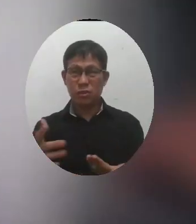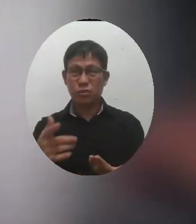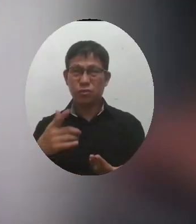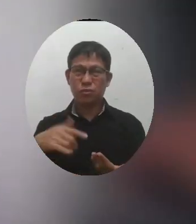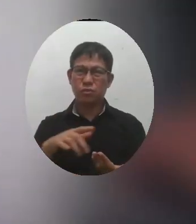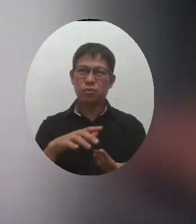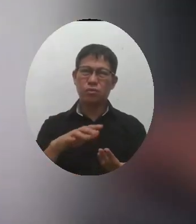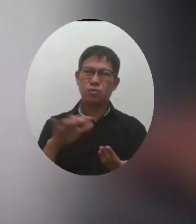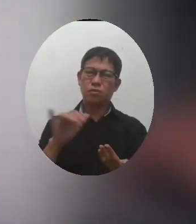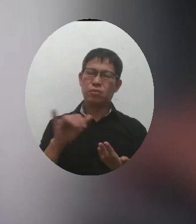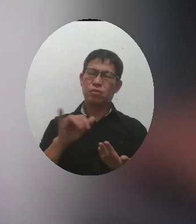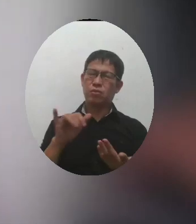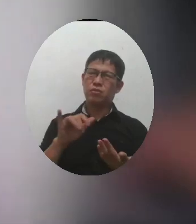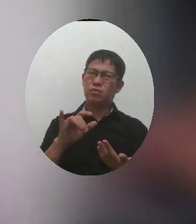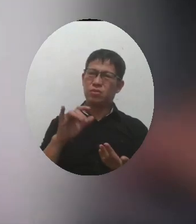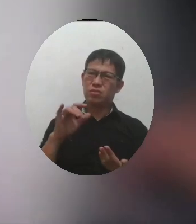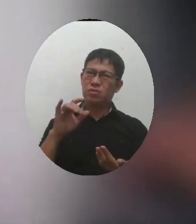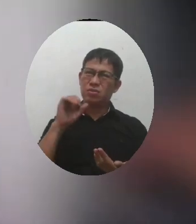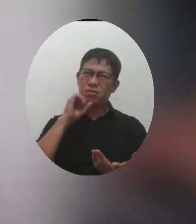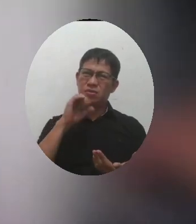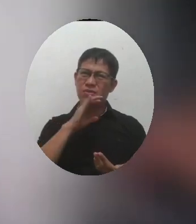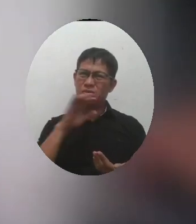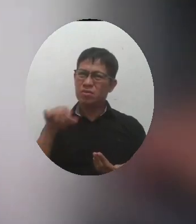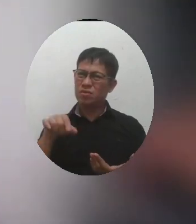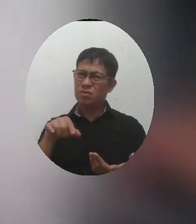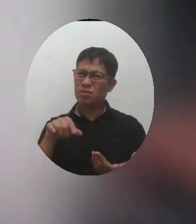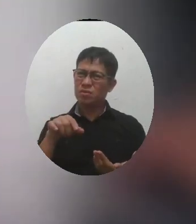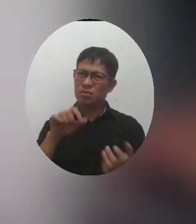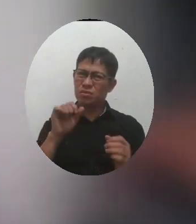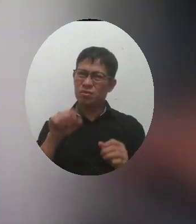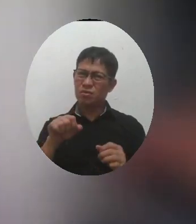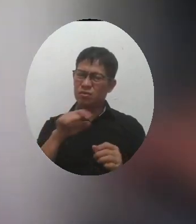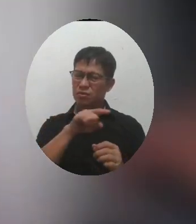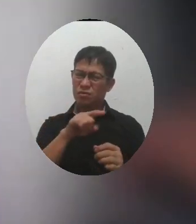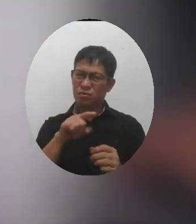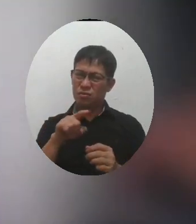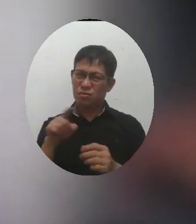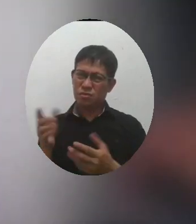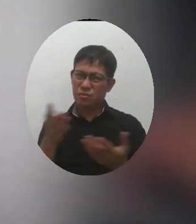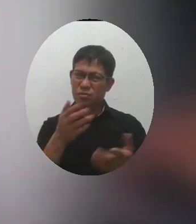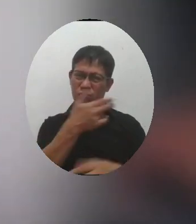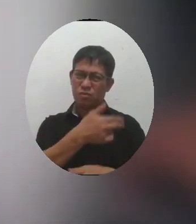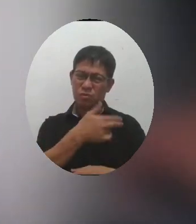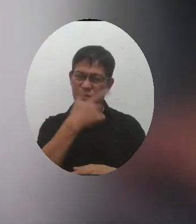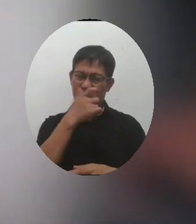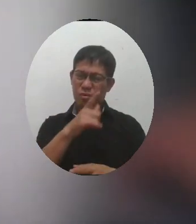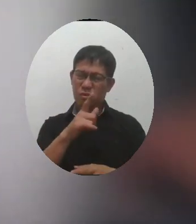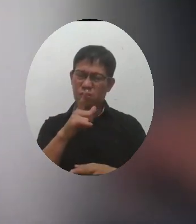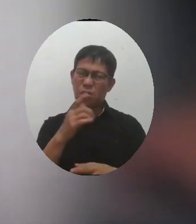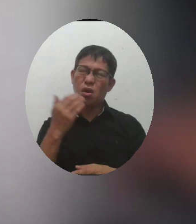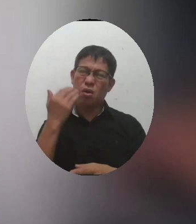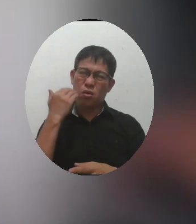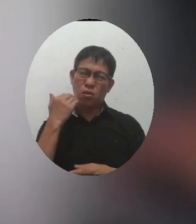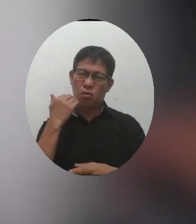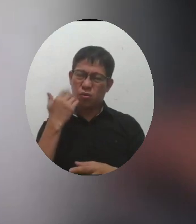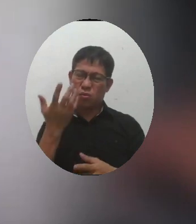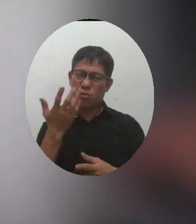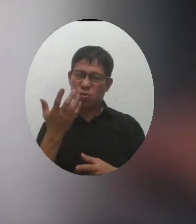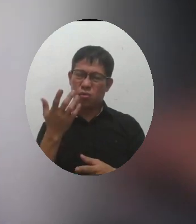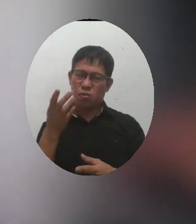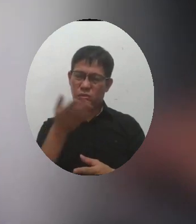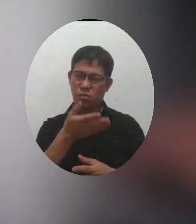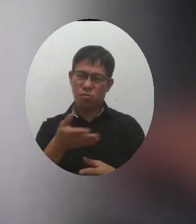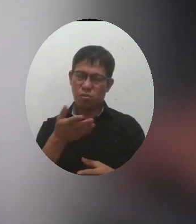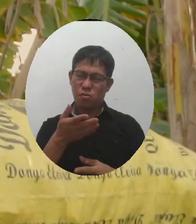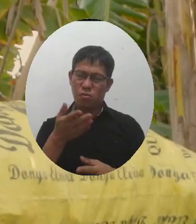Makakatulong din yung pension bilang senior citizen ng lolo para maipagabato yung asawa. Pero aminado siya, kulang pa rin